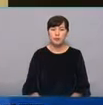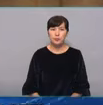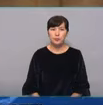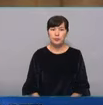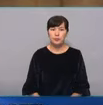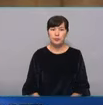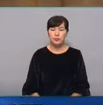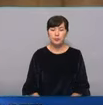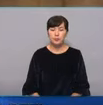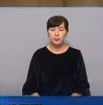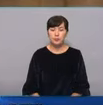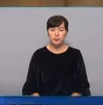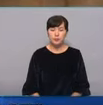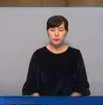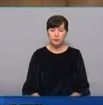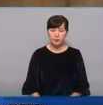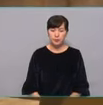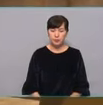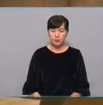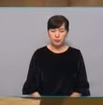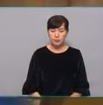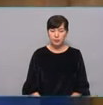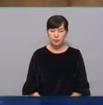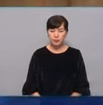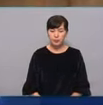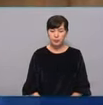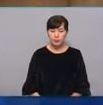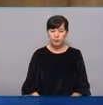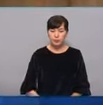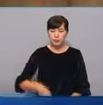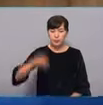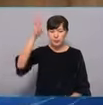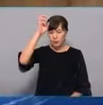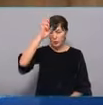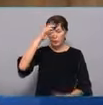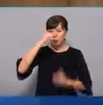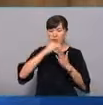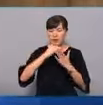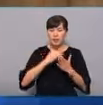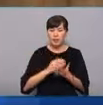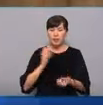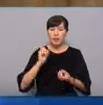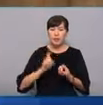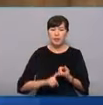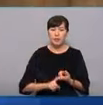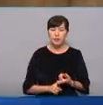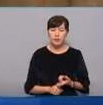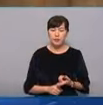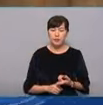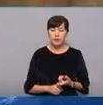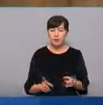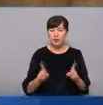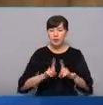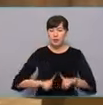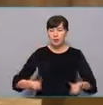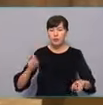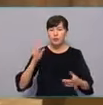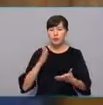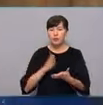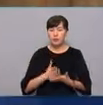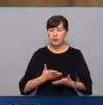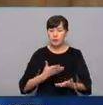таппақ. Осы түрк еліндегі бағдарламамен біздің Қазақстандағы бағдарламалардың арасында кішкене айырмашылық бар екенін,